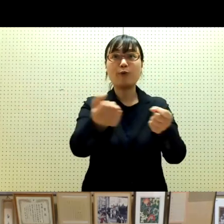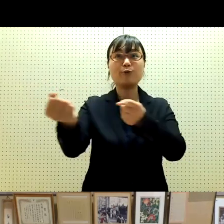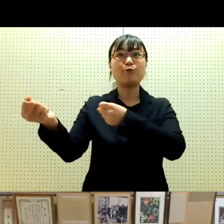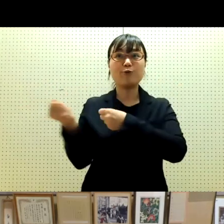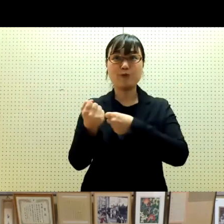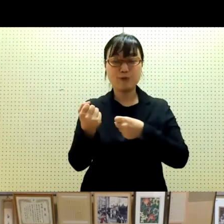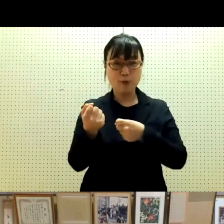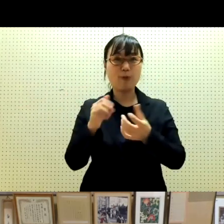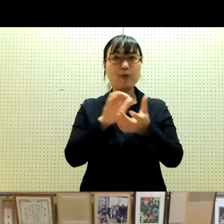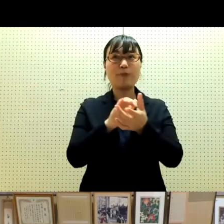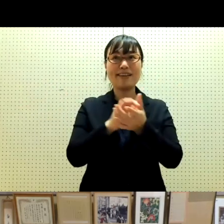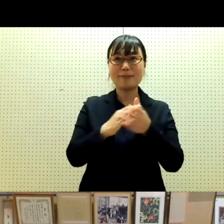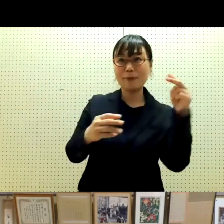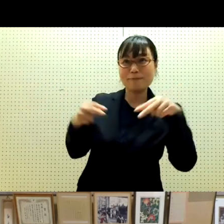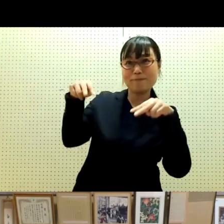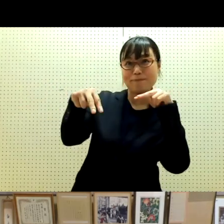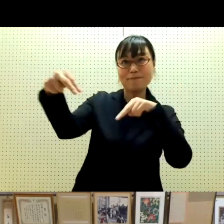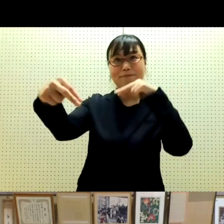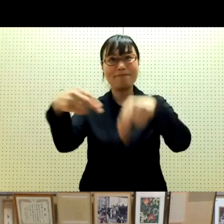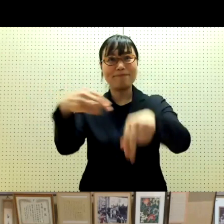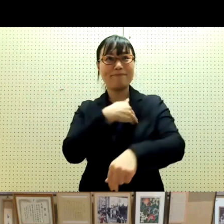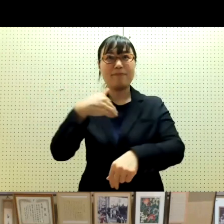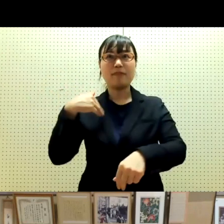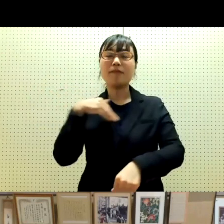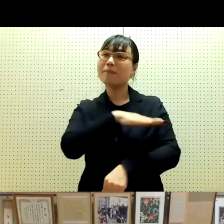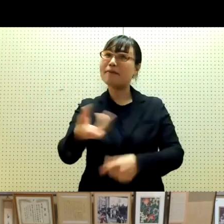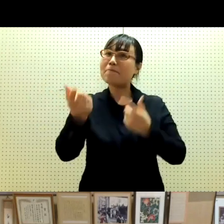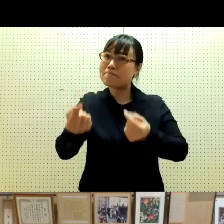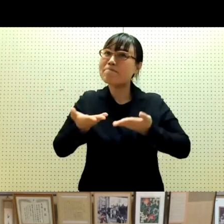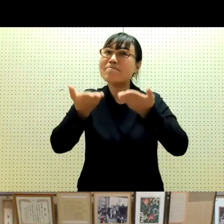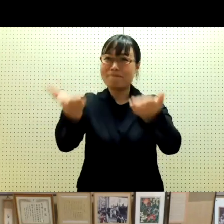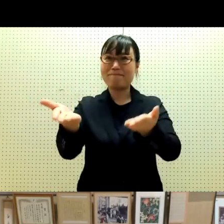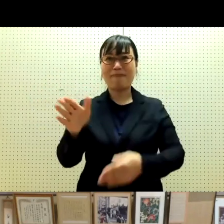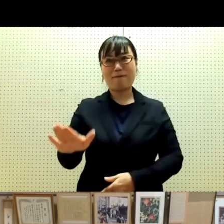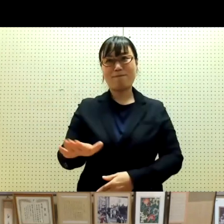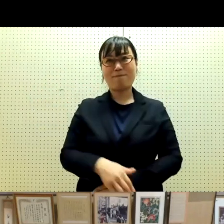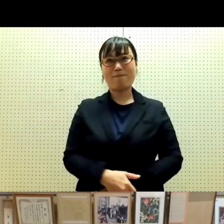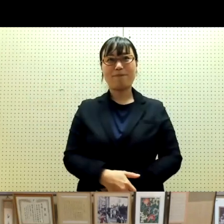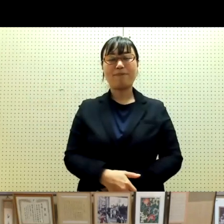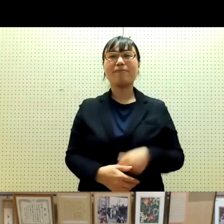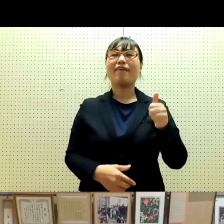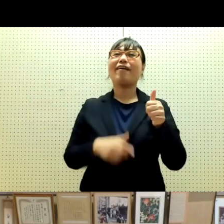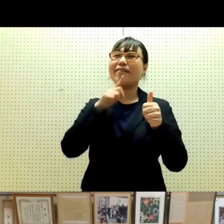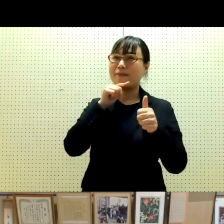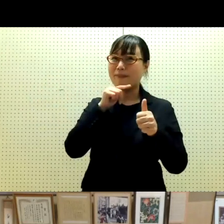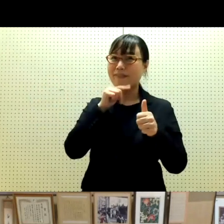も意欲的になっているように感じています。 はい、やっぱこういう段階を経てアンケート機能